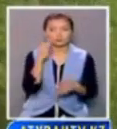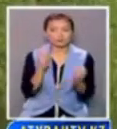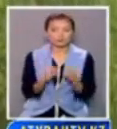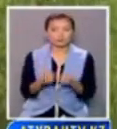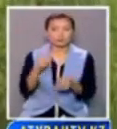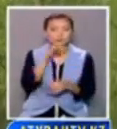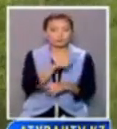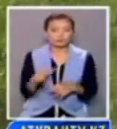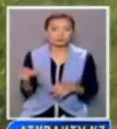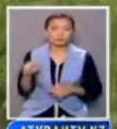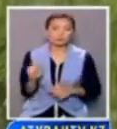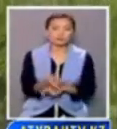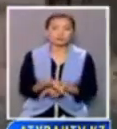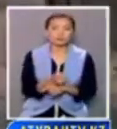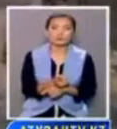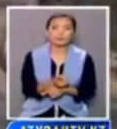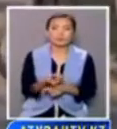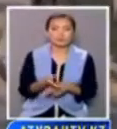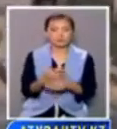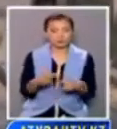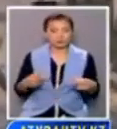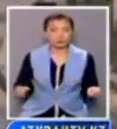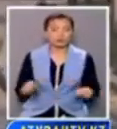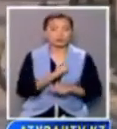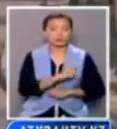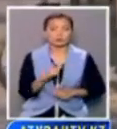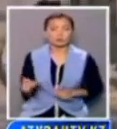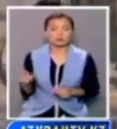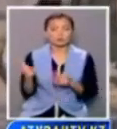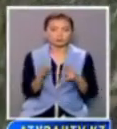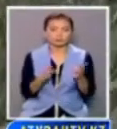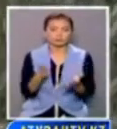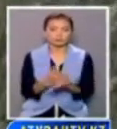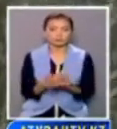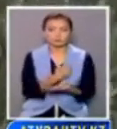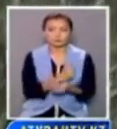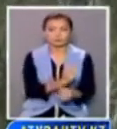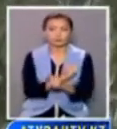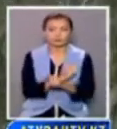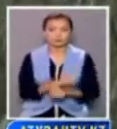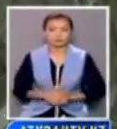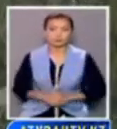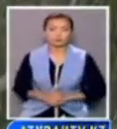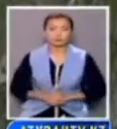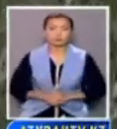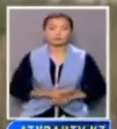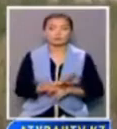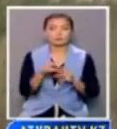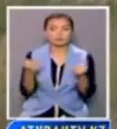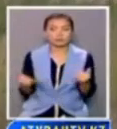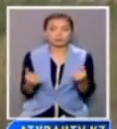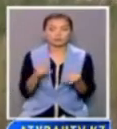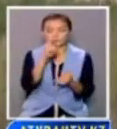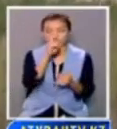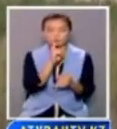большое скопление людей рыбаки ловят рыбу отдыхающий прогуливается надеюсь подышать свежим воздухом но к сожалению сейчас это